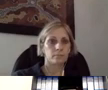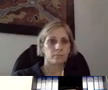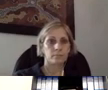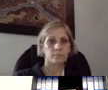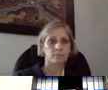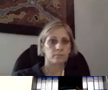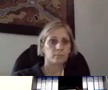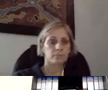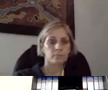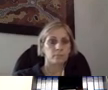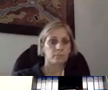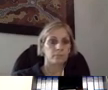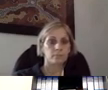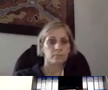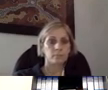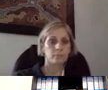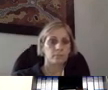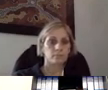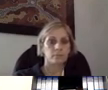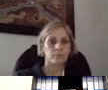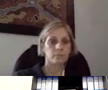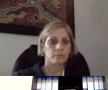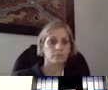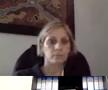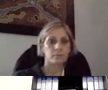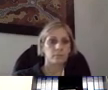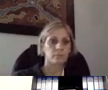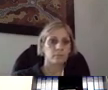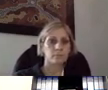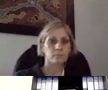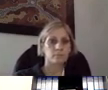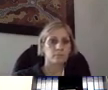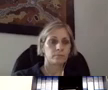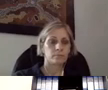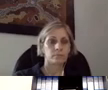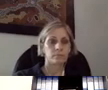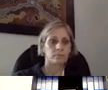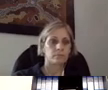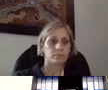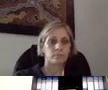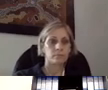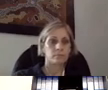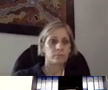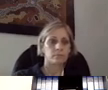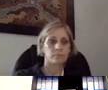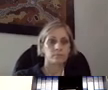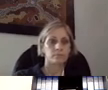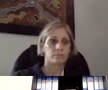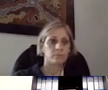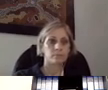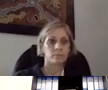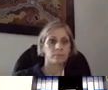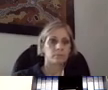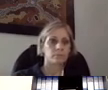consapevolezza che si sviluppa tutta la eh prima fase di gestione della pandemia. fase di gestione della pandemia che noi abbiamo individuato